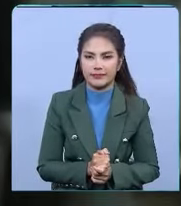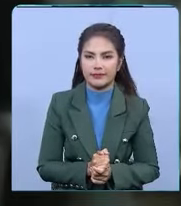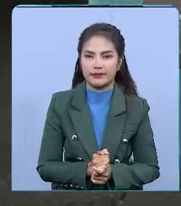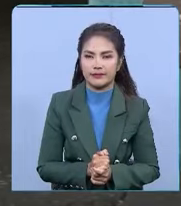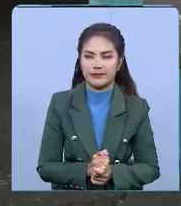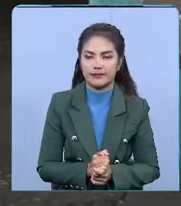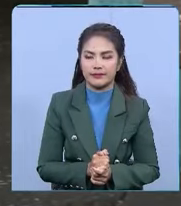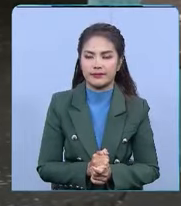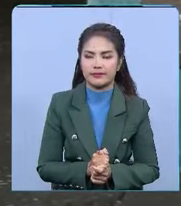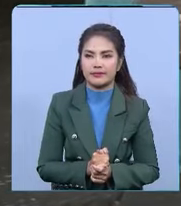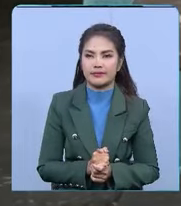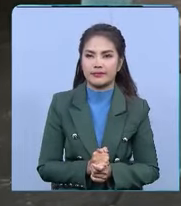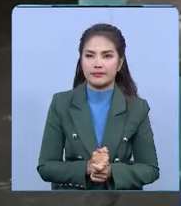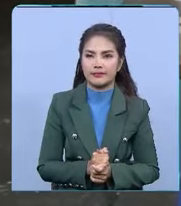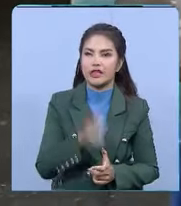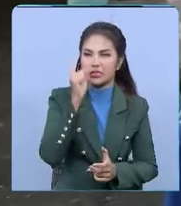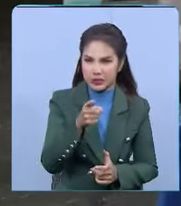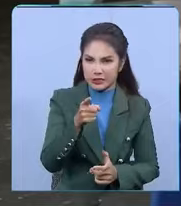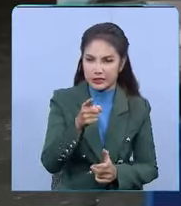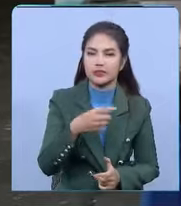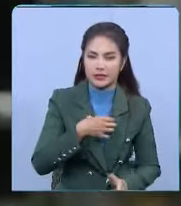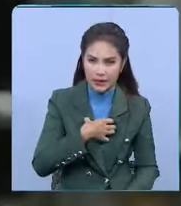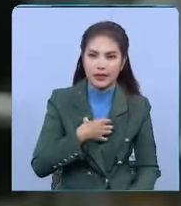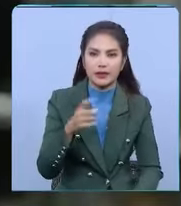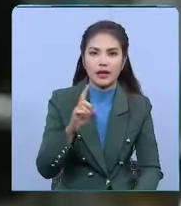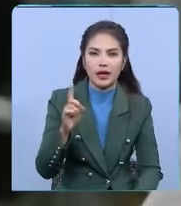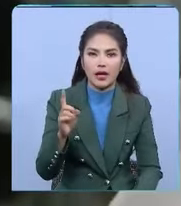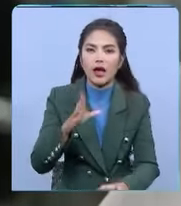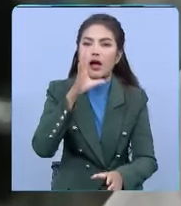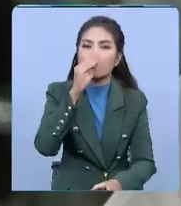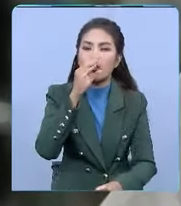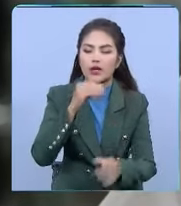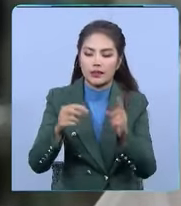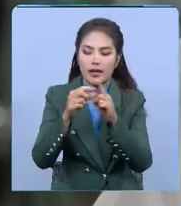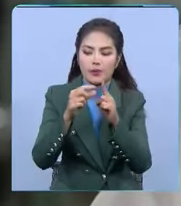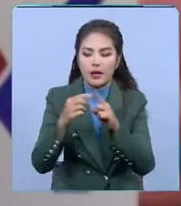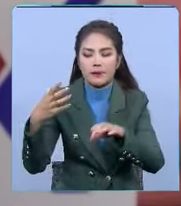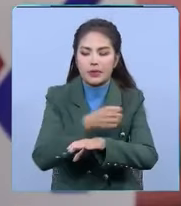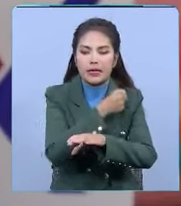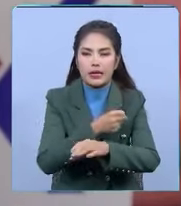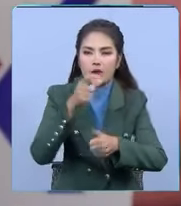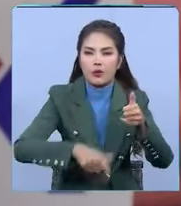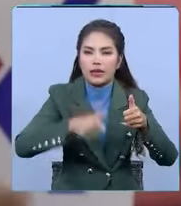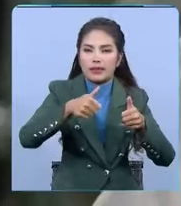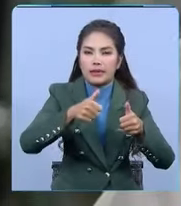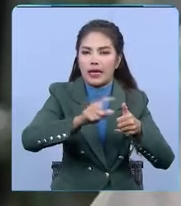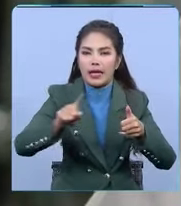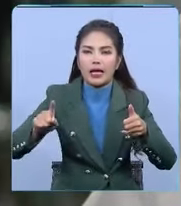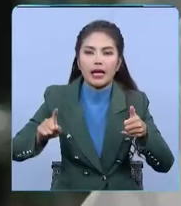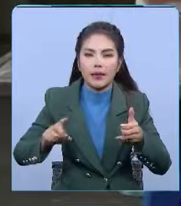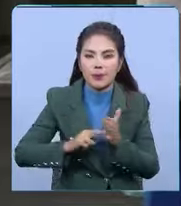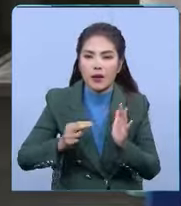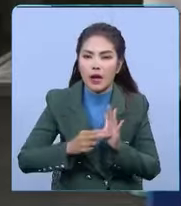อันนี้จริงจังขึ้นมานิดหนึ่งครับอยากให้ลุงป้อมนะครับนิยามความหมายของนักการเมืองที่ดีสำหรับลุงป้อมคืออะไร